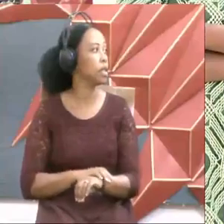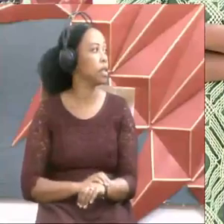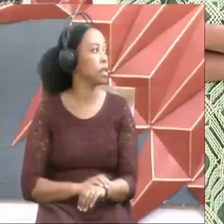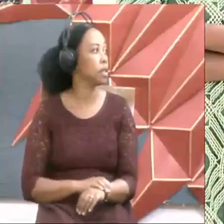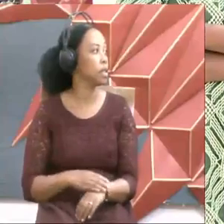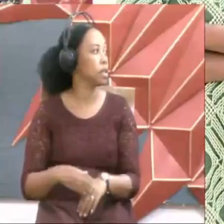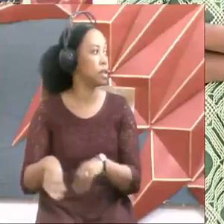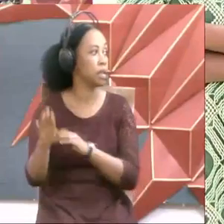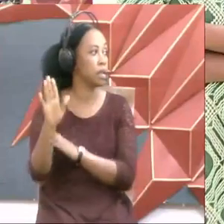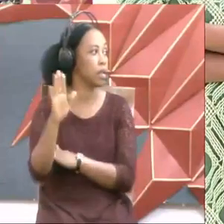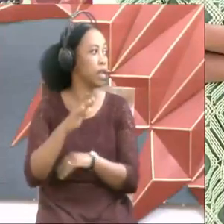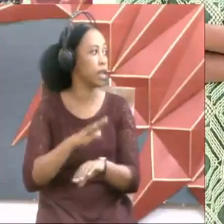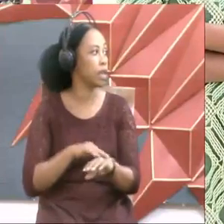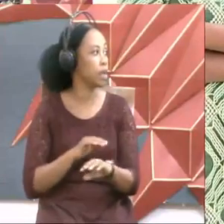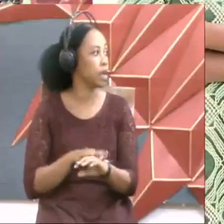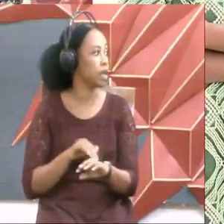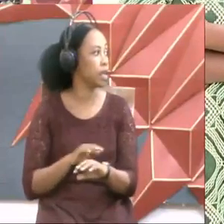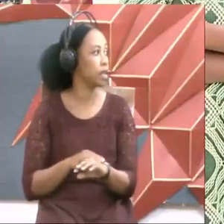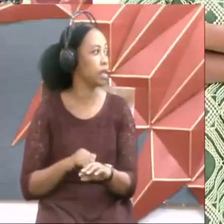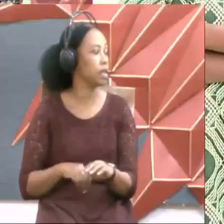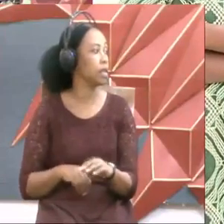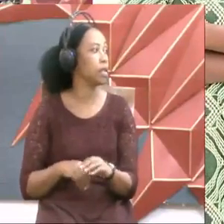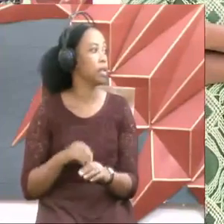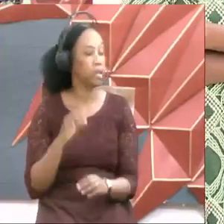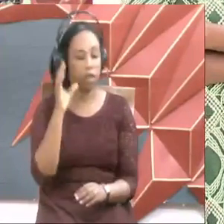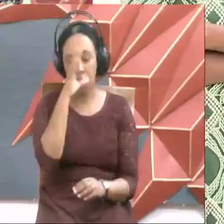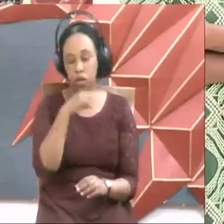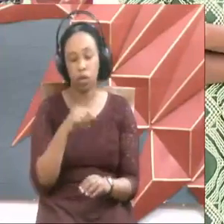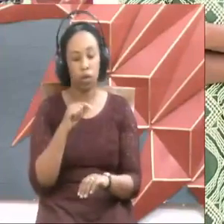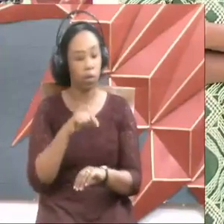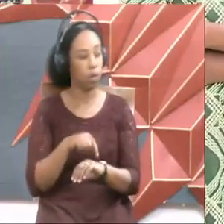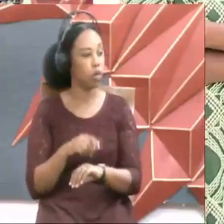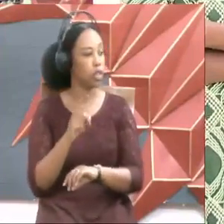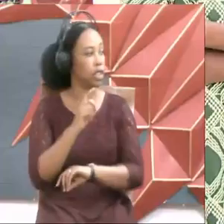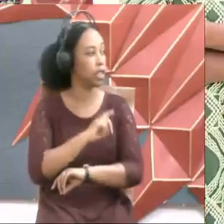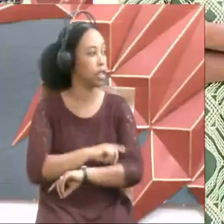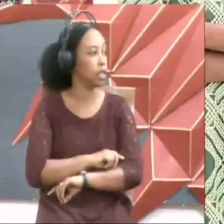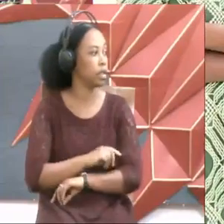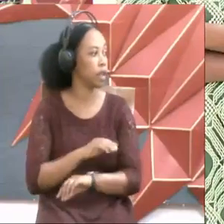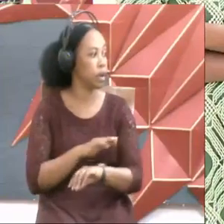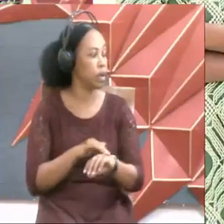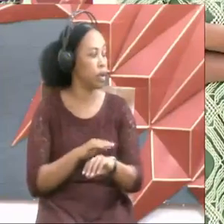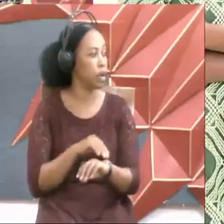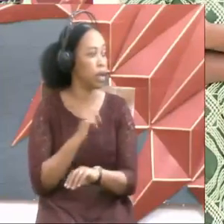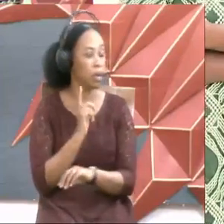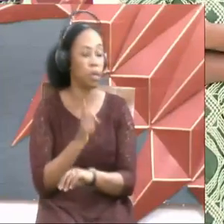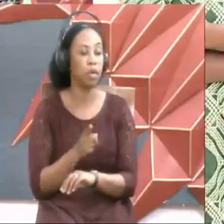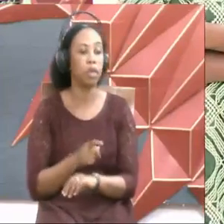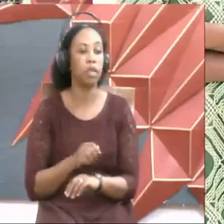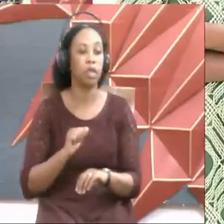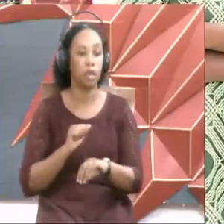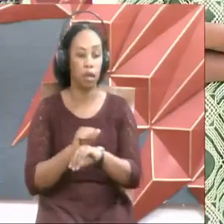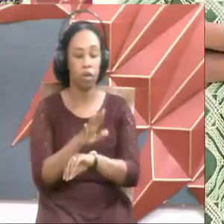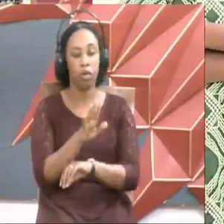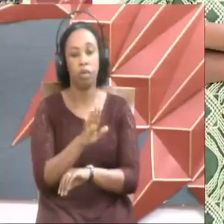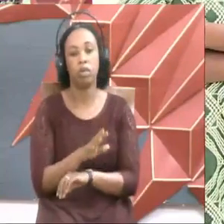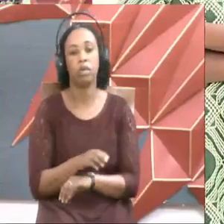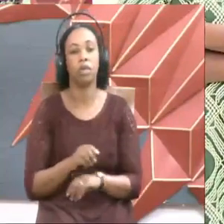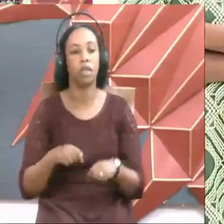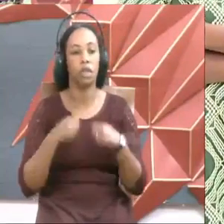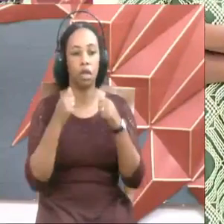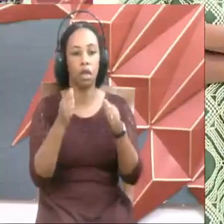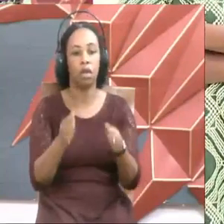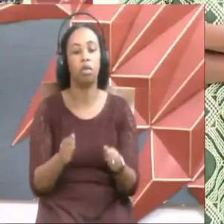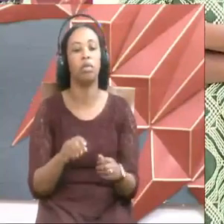Imana irahamagara ishatse uyu munsi ikaguhamagara ikagutuma ikaguha umwuka